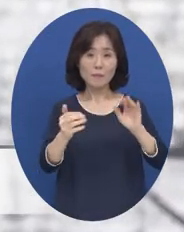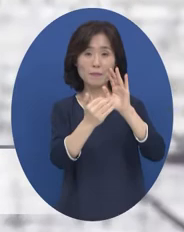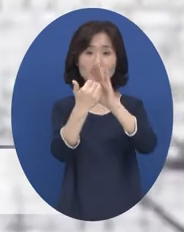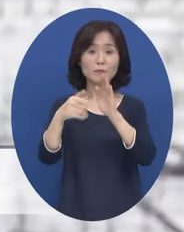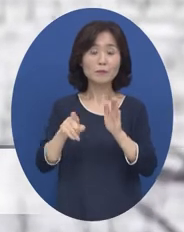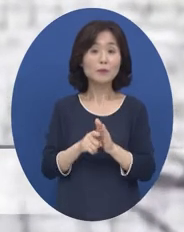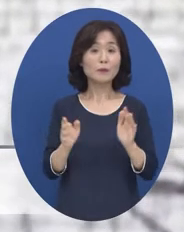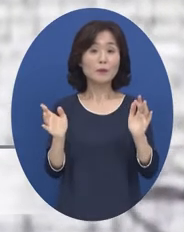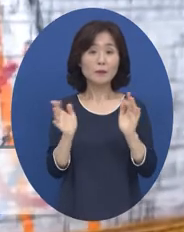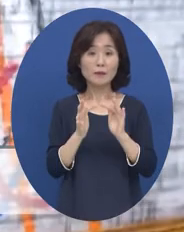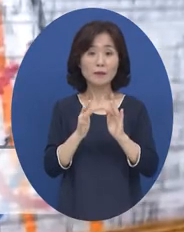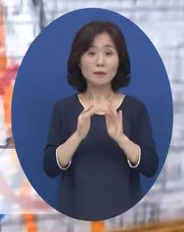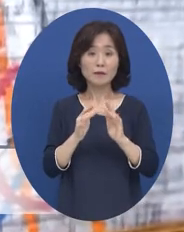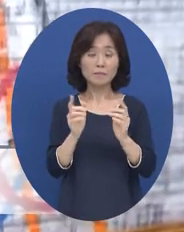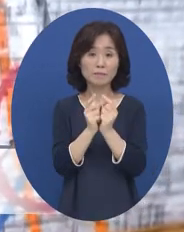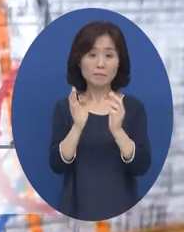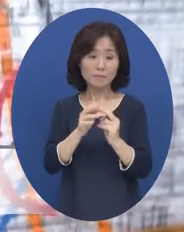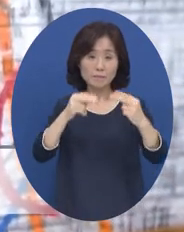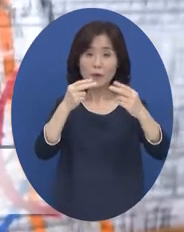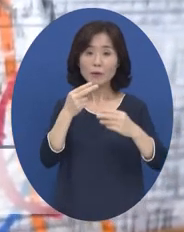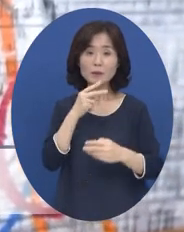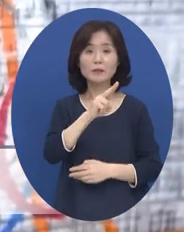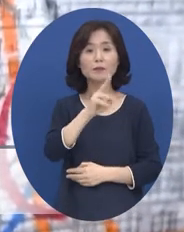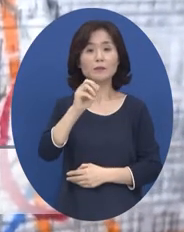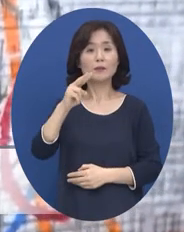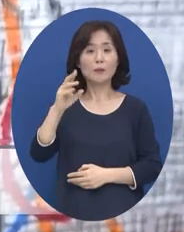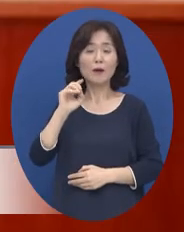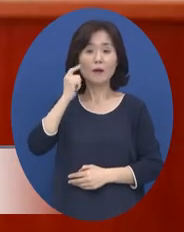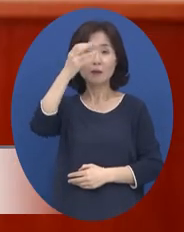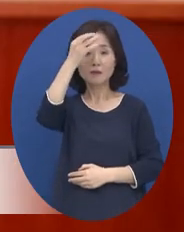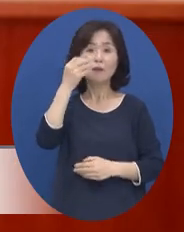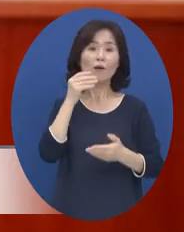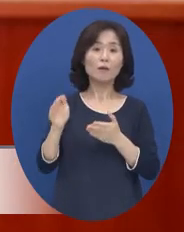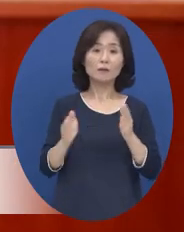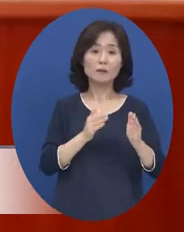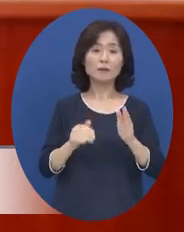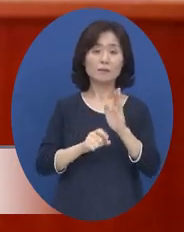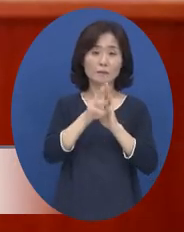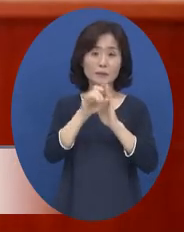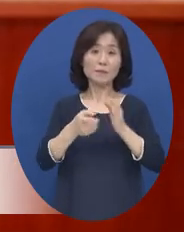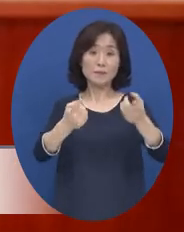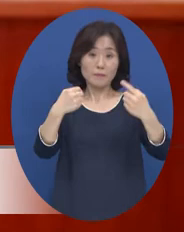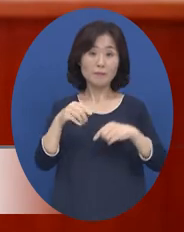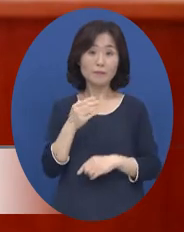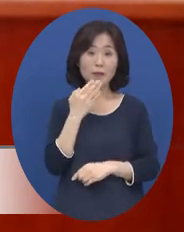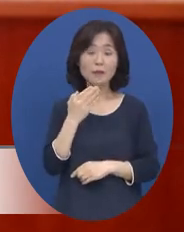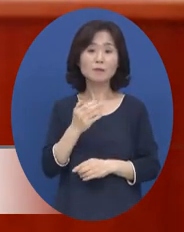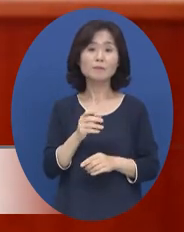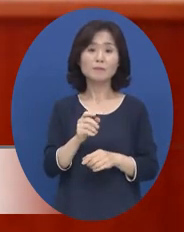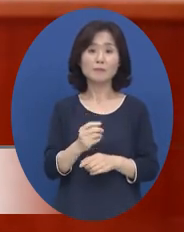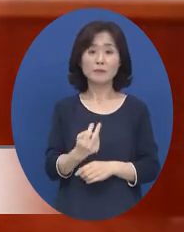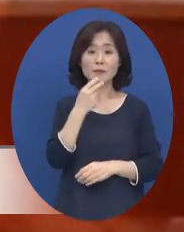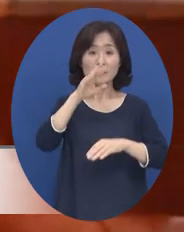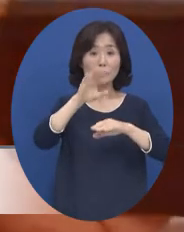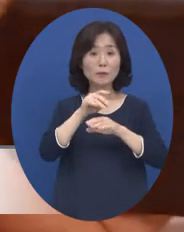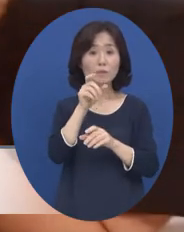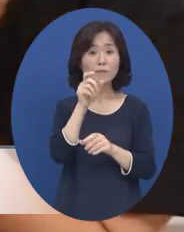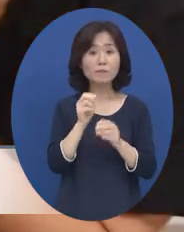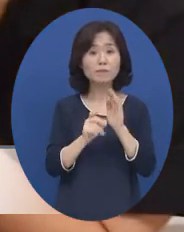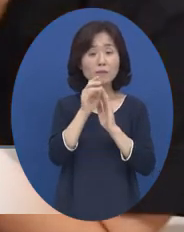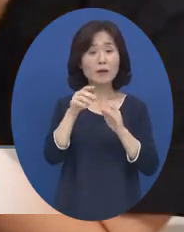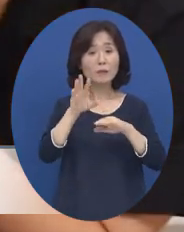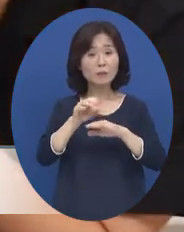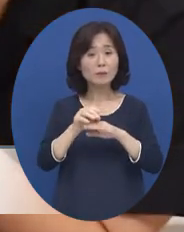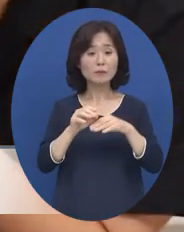온라인 상에서 비대면 으로 2020 아트 경기 작가들의 작품 경매에 참여할 수 있는 실시간 경매 방송으로